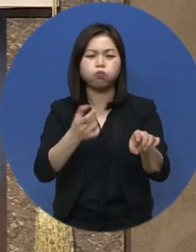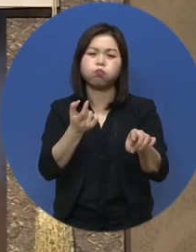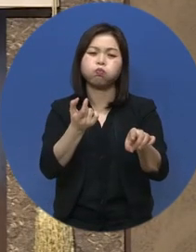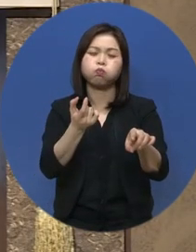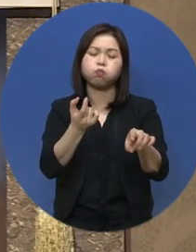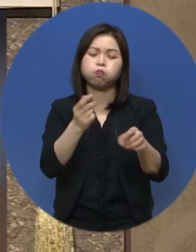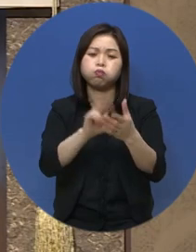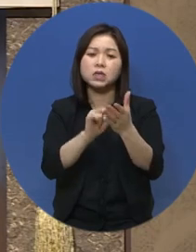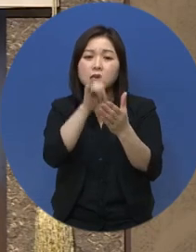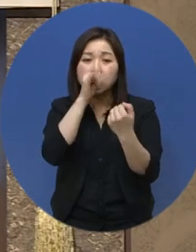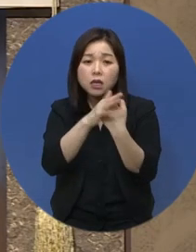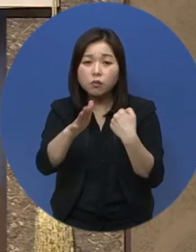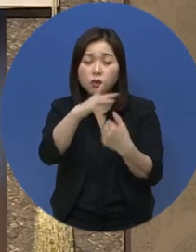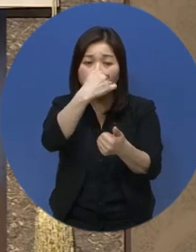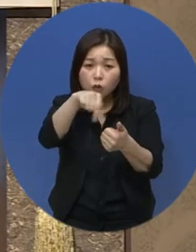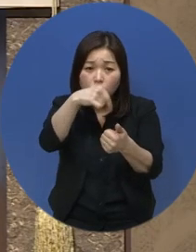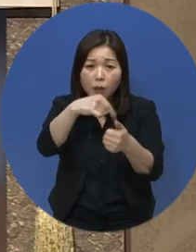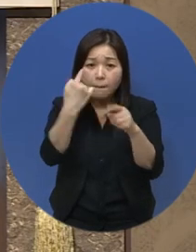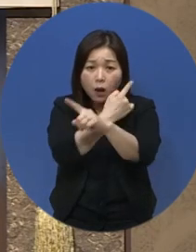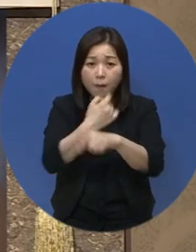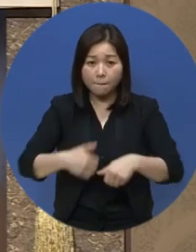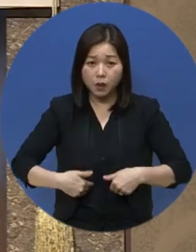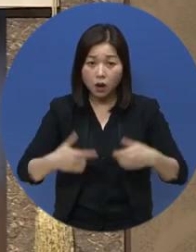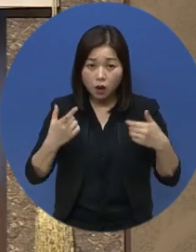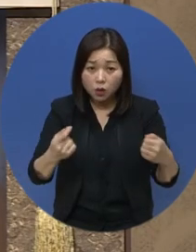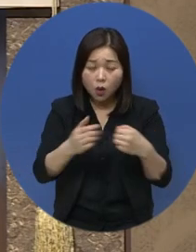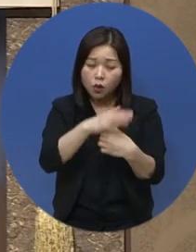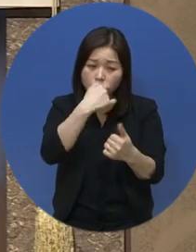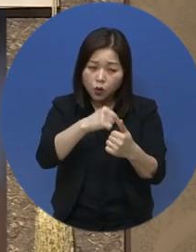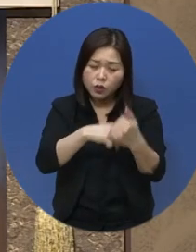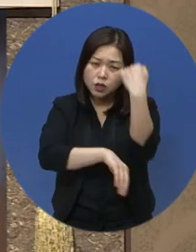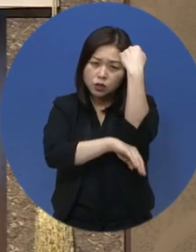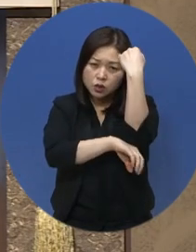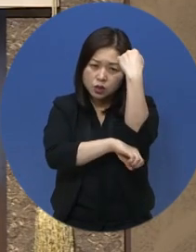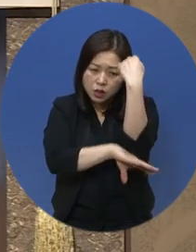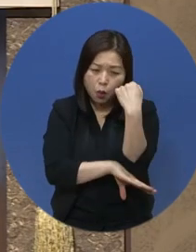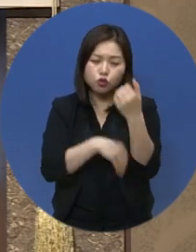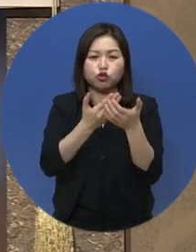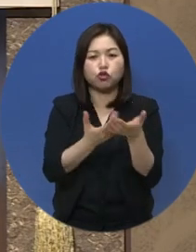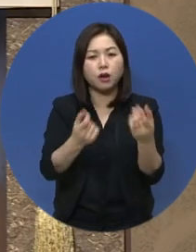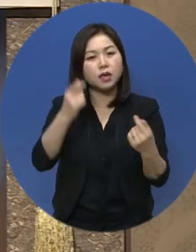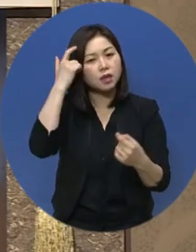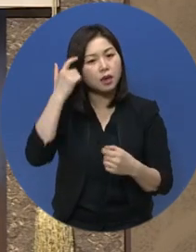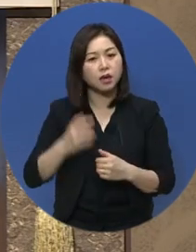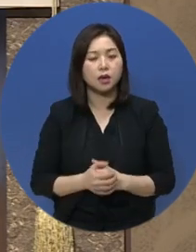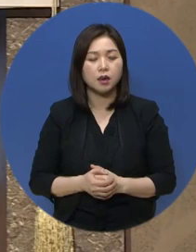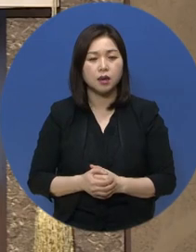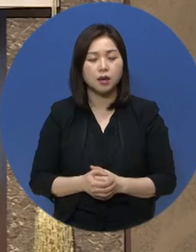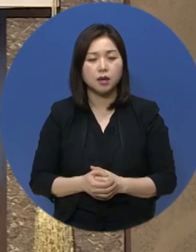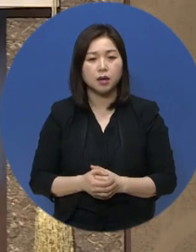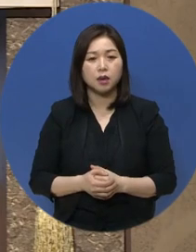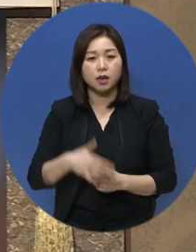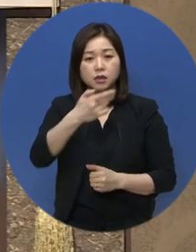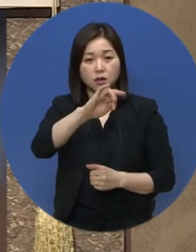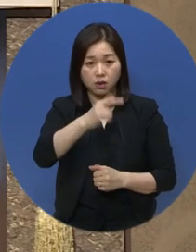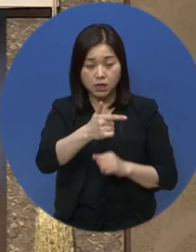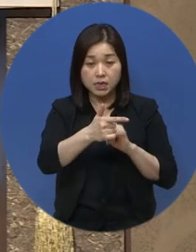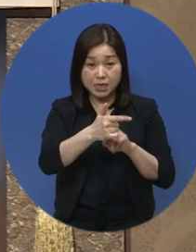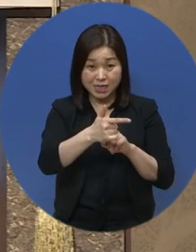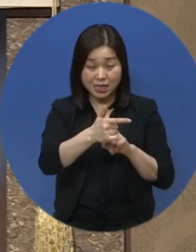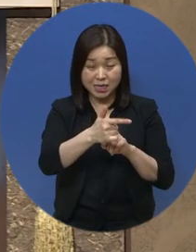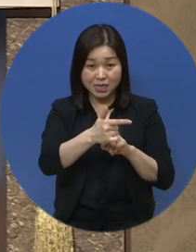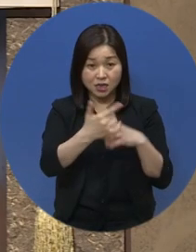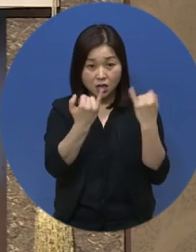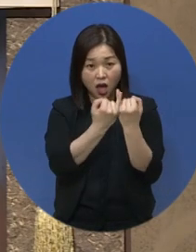그 교육의 기점으로 해서 모든 것이 움직일 수 있다라는 생각이 좀 듭니다. 정인이 그 양모